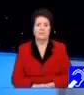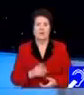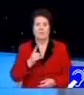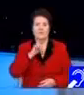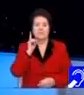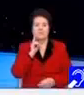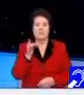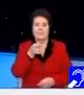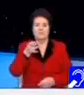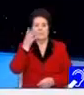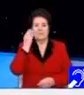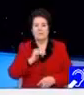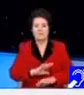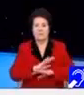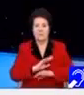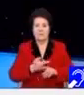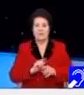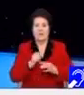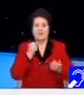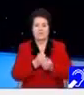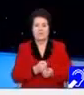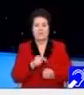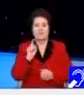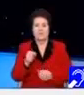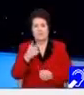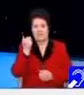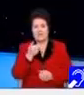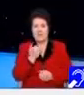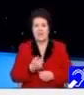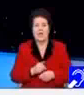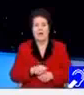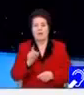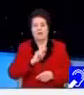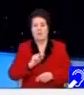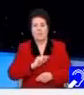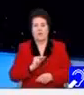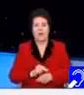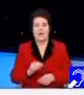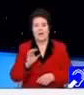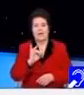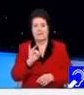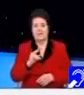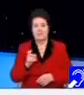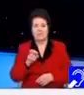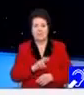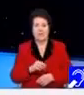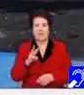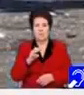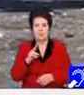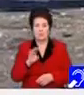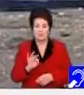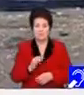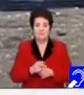Un tânăr din Republica Moldova și-a pierdut viața într-un accident rutier în Italia. Tânărul lucra în industria modei din peninsulă. Vadim Găină,